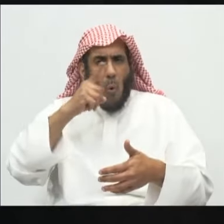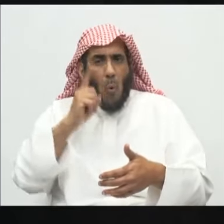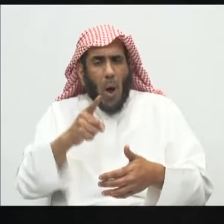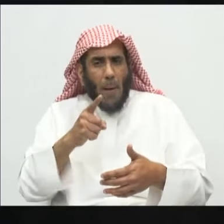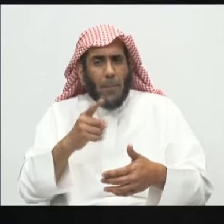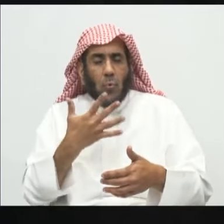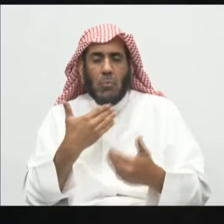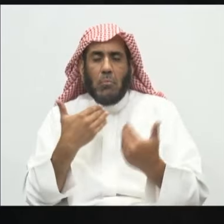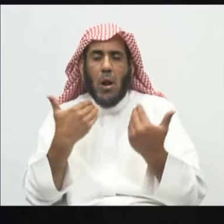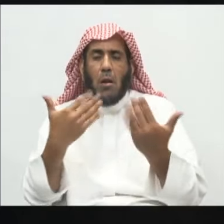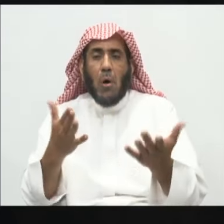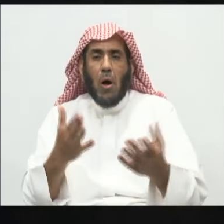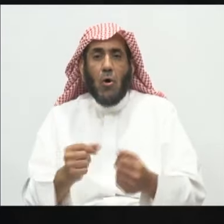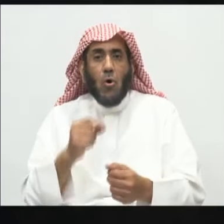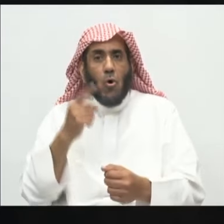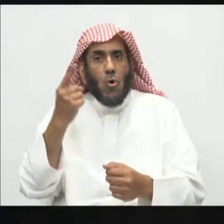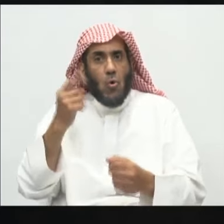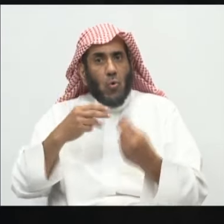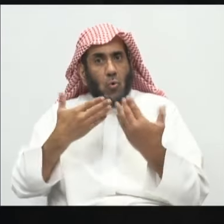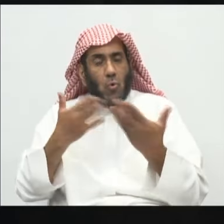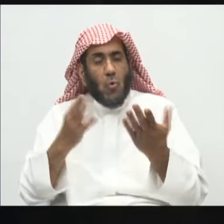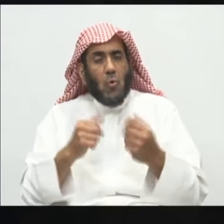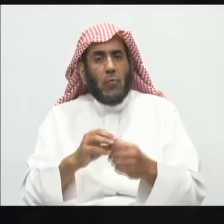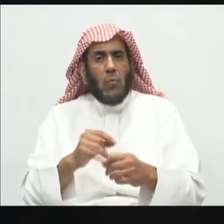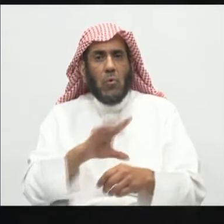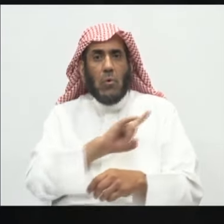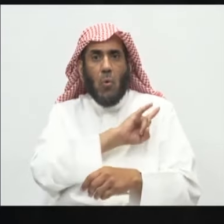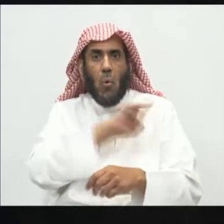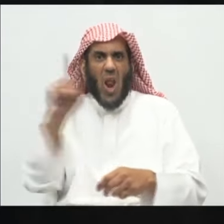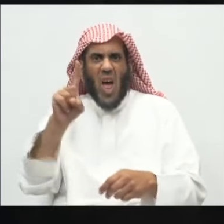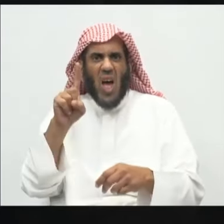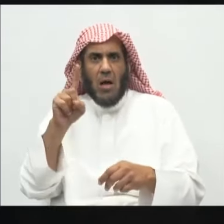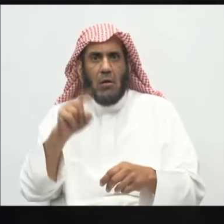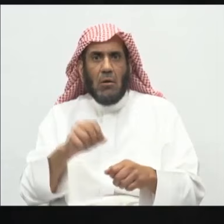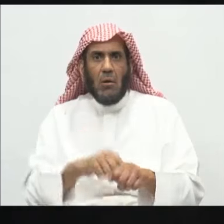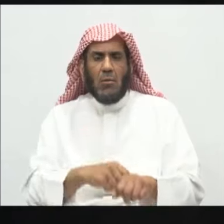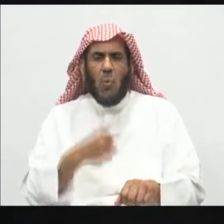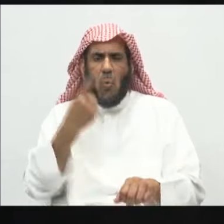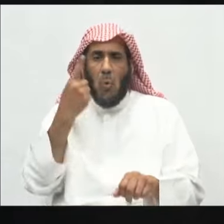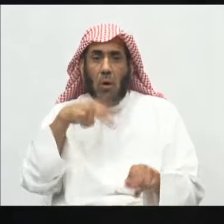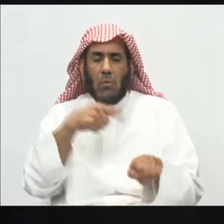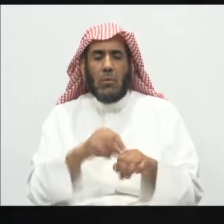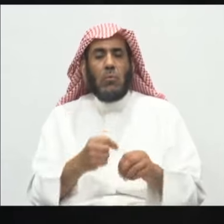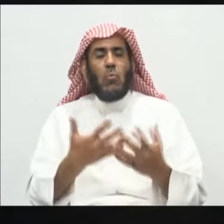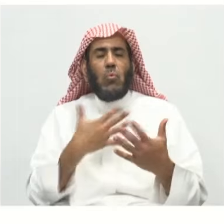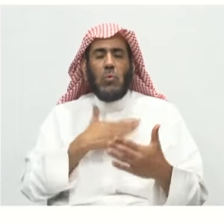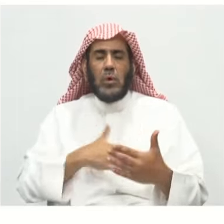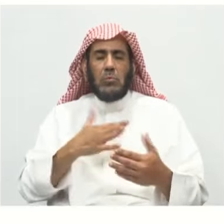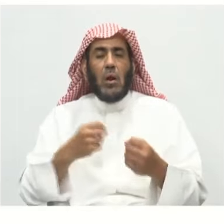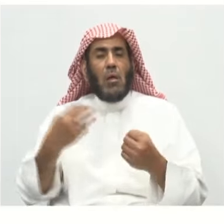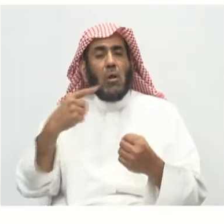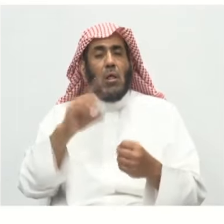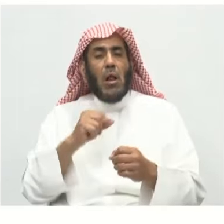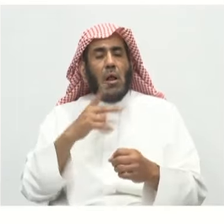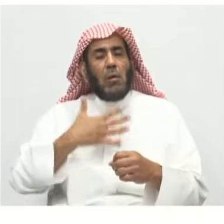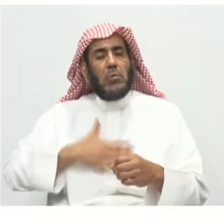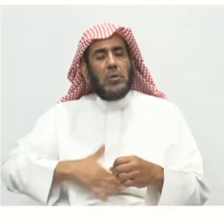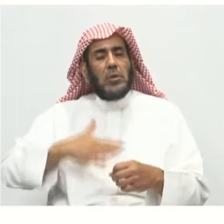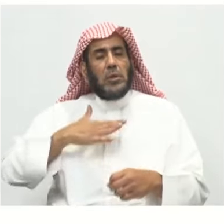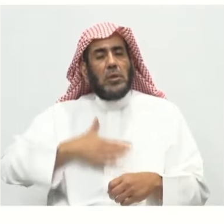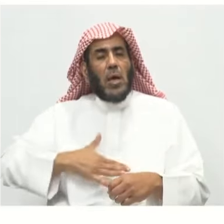وانهى عن المنكر ايذا الصلاه والامر بال بالمعروف والنهي عن المنكر واصبر على ما اصابك ان ذلك من عزم الامور ايضا